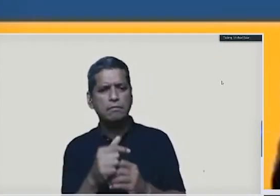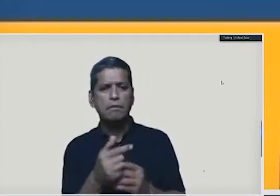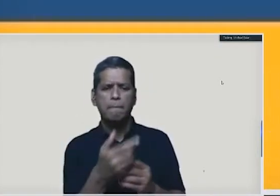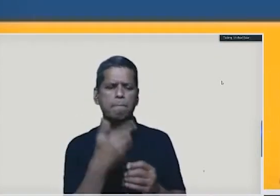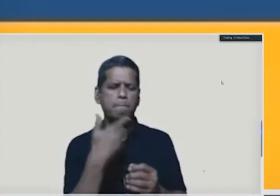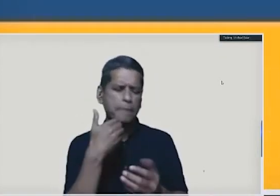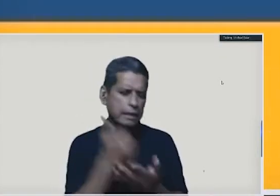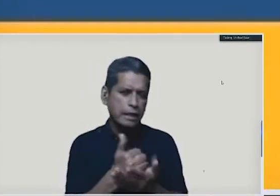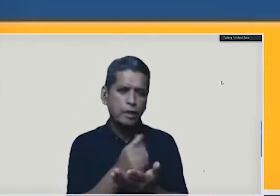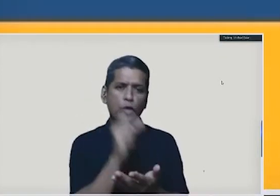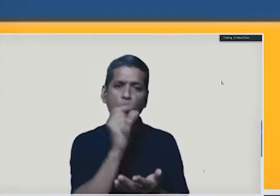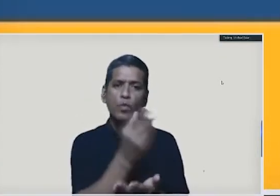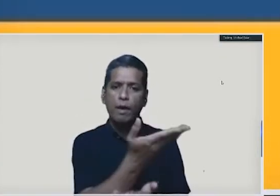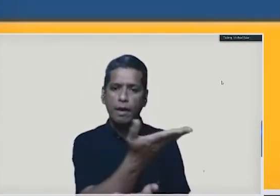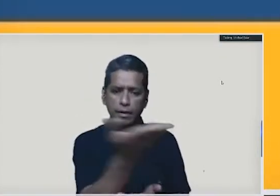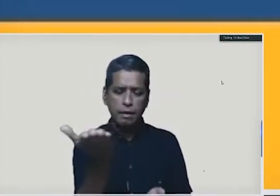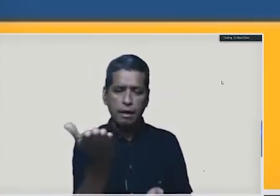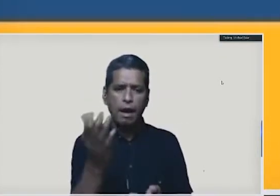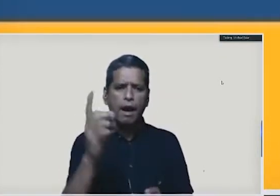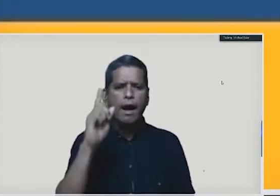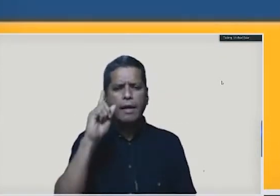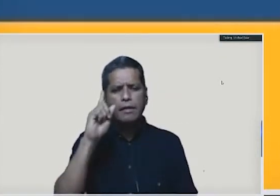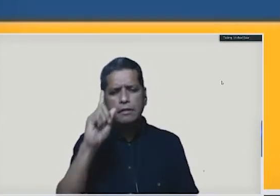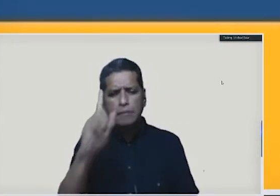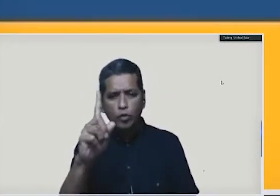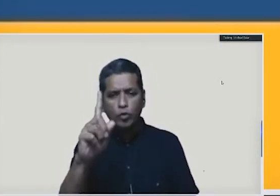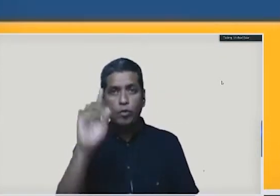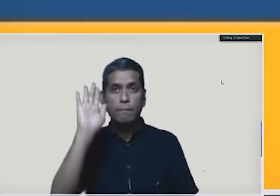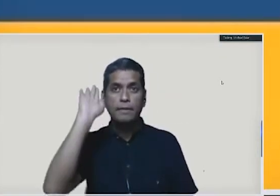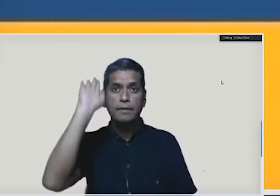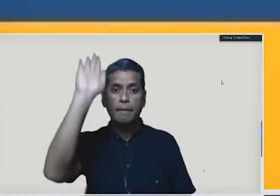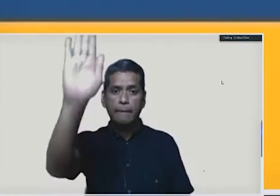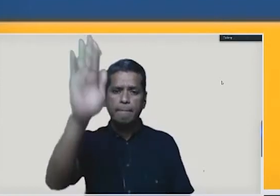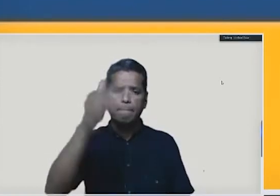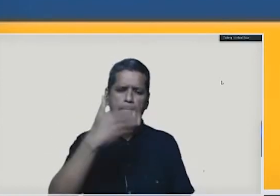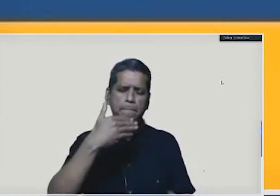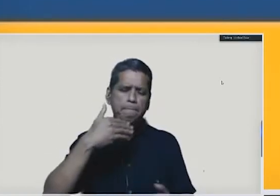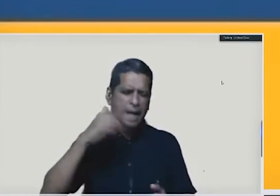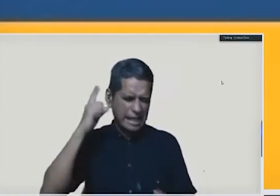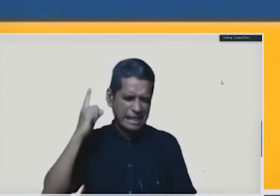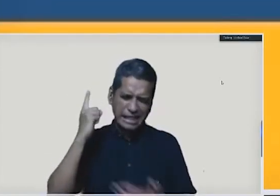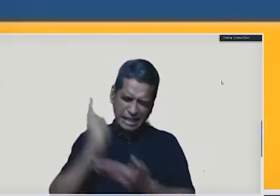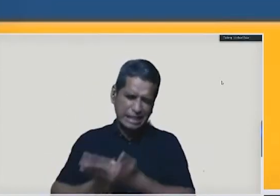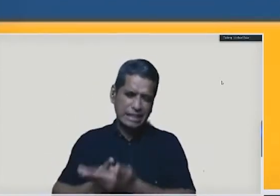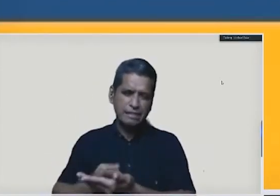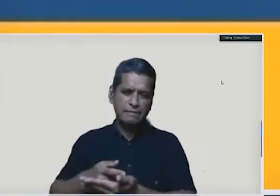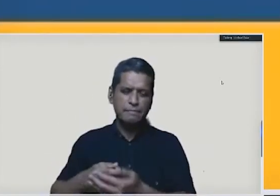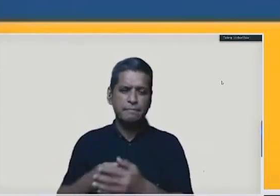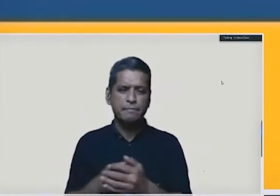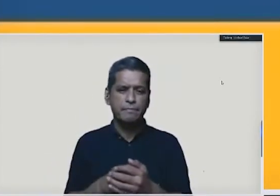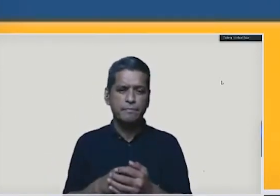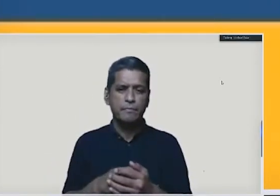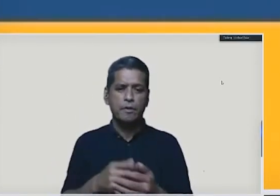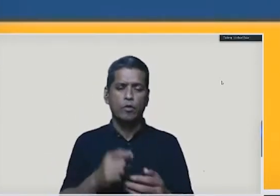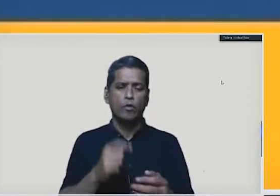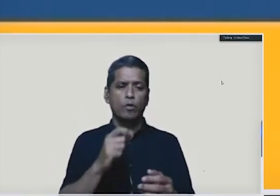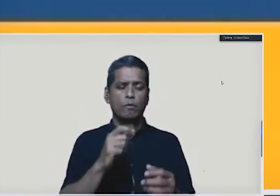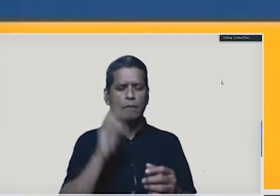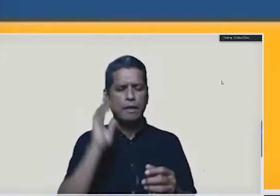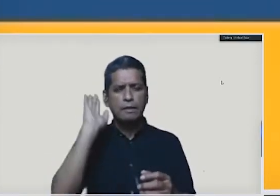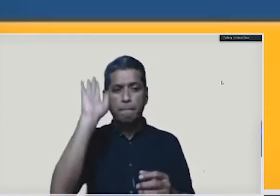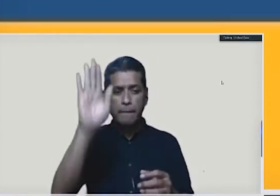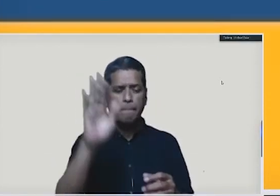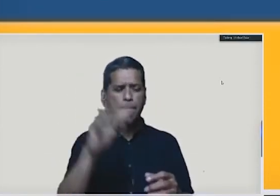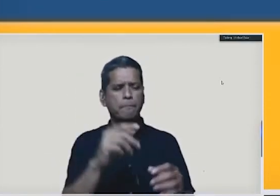saya ada satu masa depan yang pasti bagi anda dan bahkan bagi dunia ini